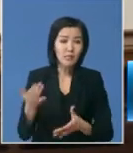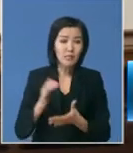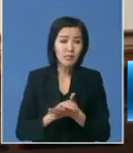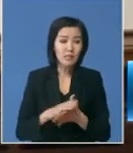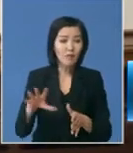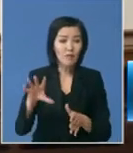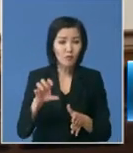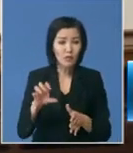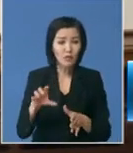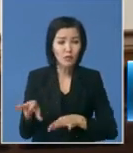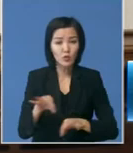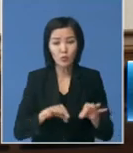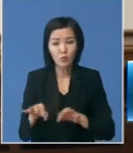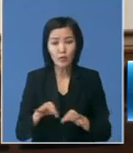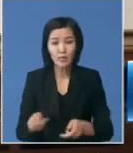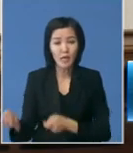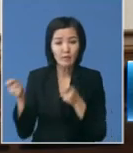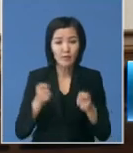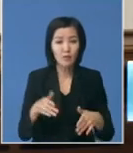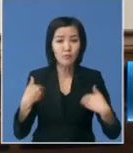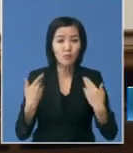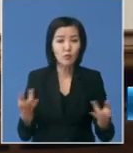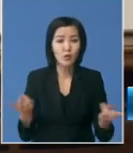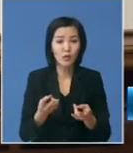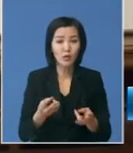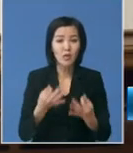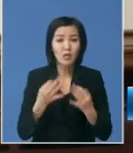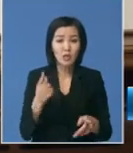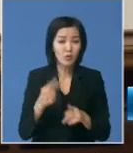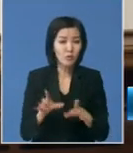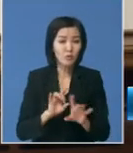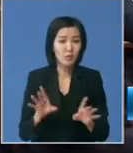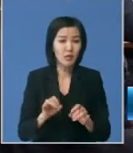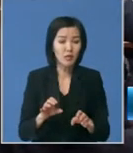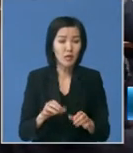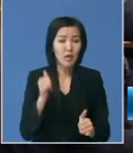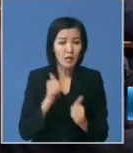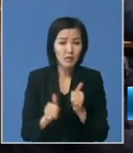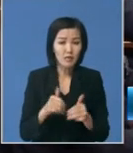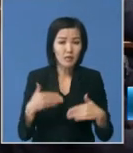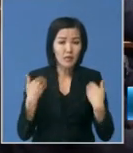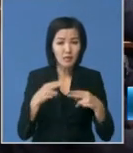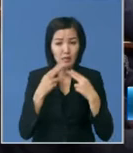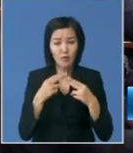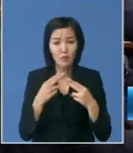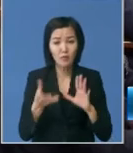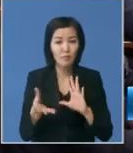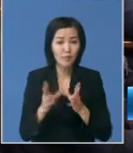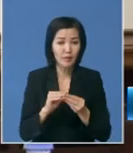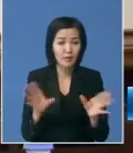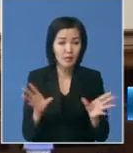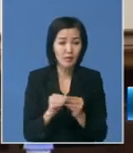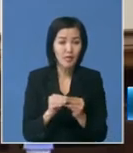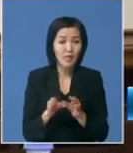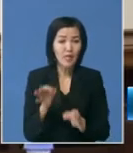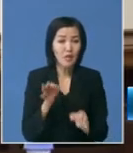фотосы немесе эскизді жобасын ала келулеріңіз керек. Құр сөзбен айтқаннан осында көрсетіп, әрбір ескеретін жайттарды бірге талқылауымыз тиіс. Соған